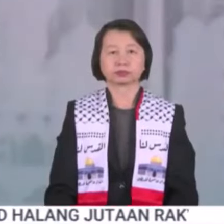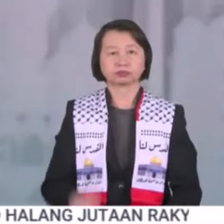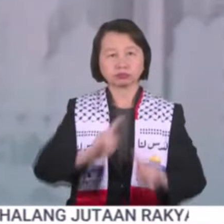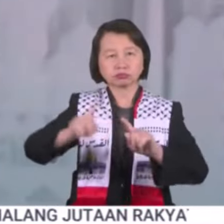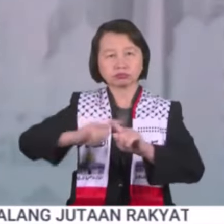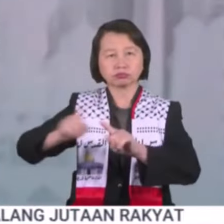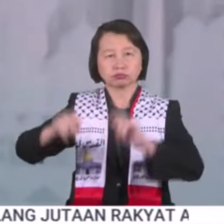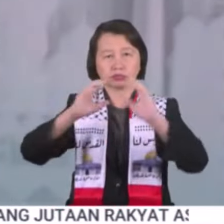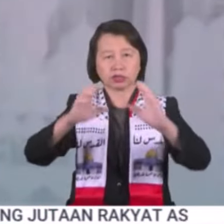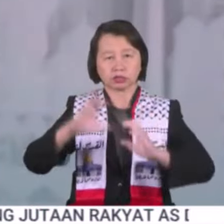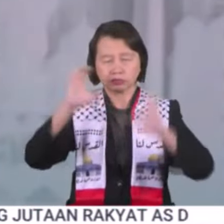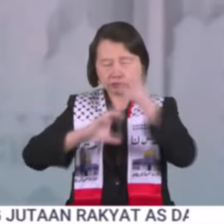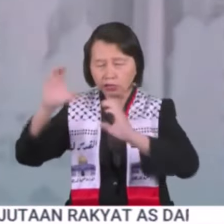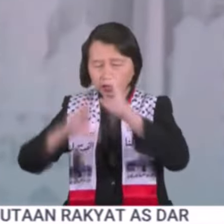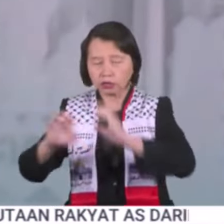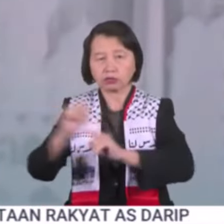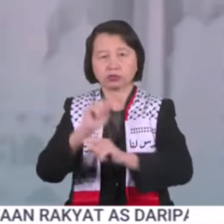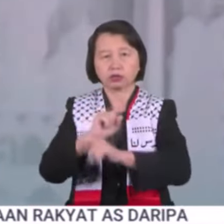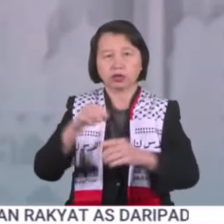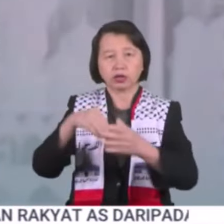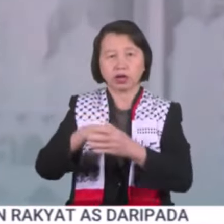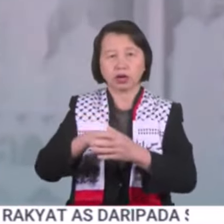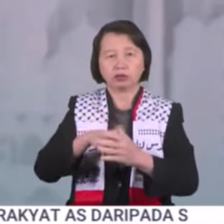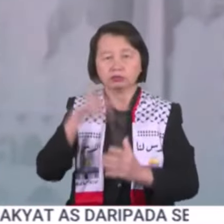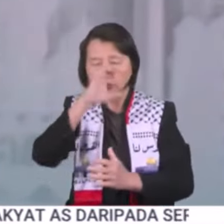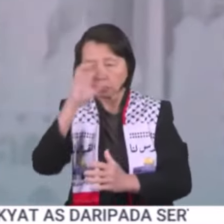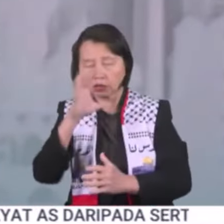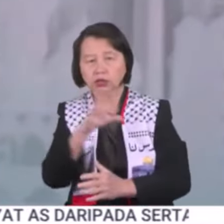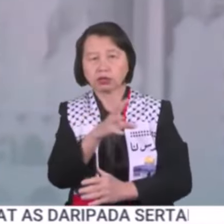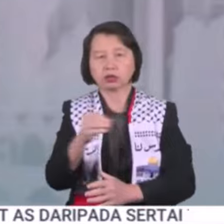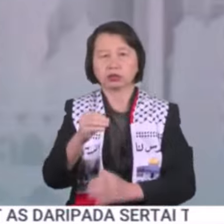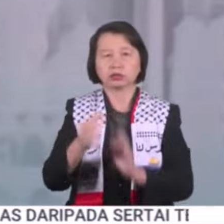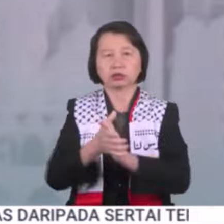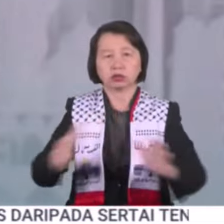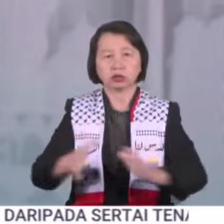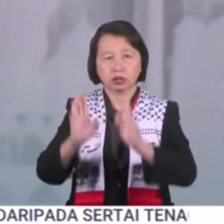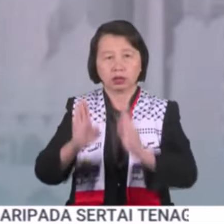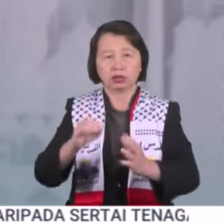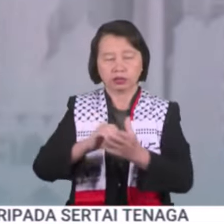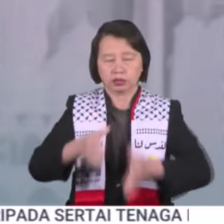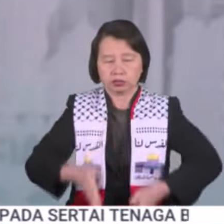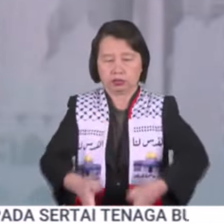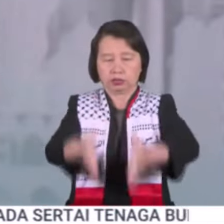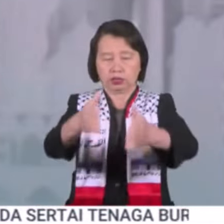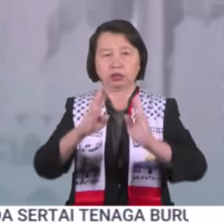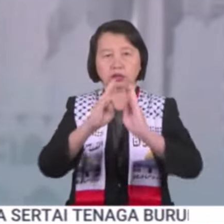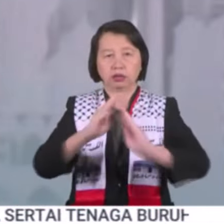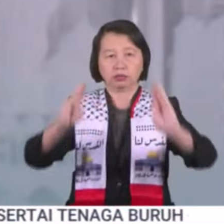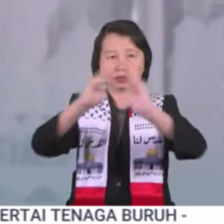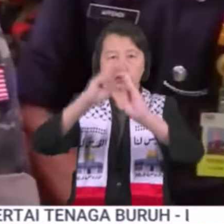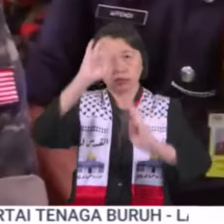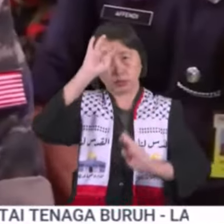Sementara itu, pelbagai kaedah pencarian digunakan dalam operasi mencari dan menyelamat mangsa di Jalan Masjid India.